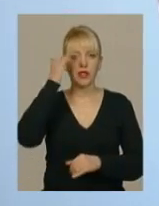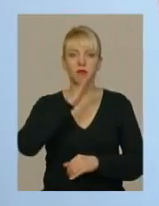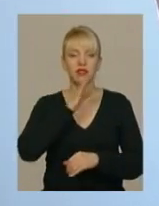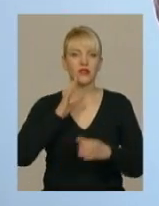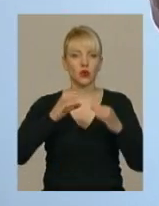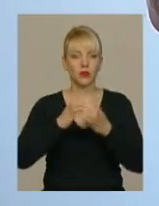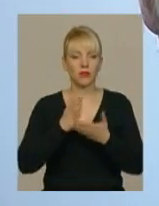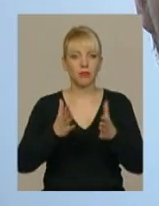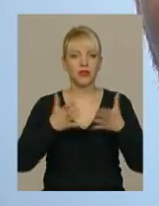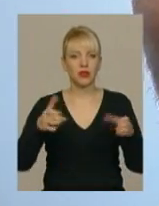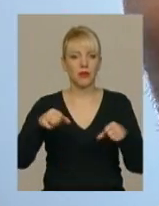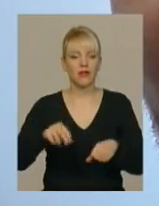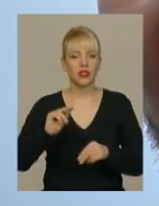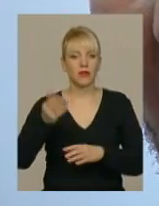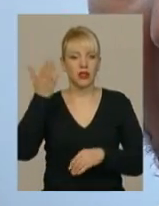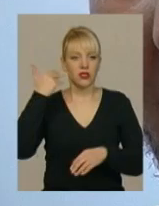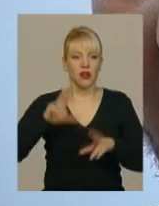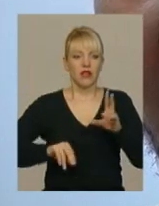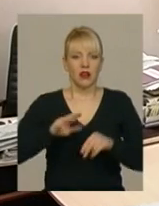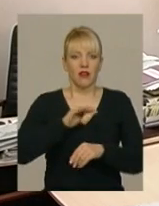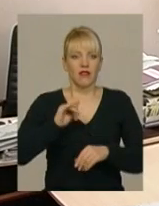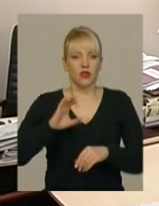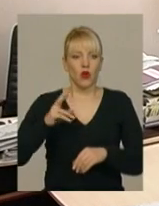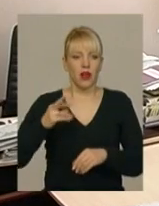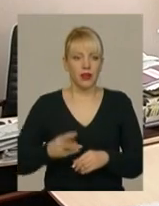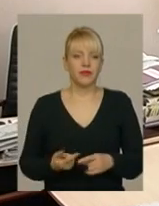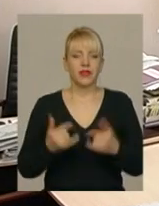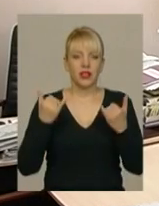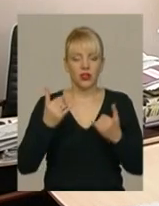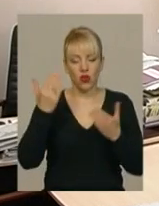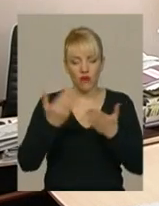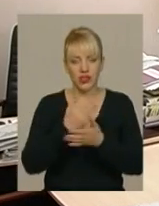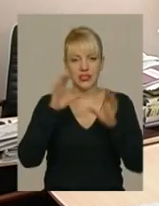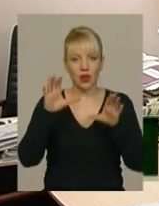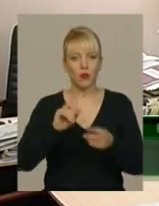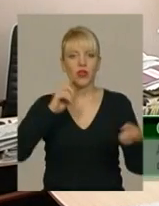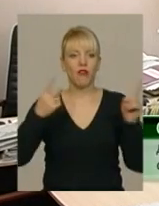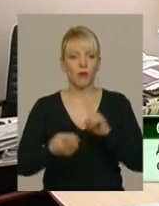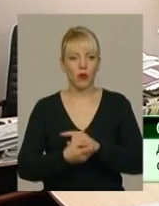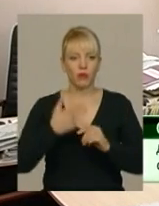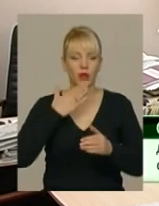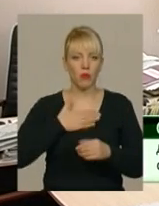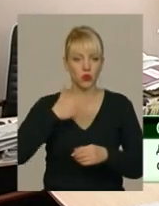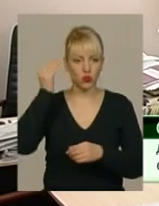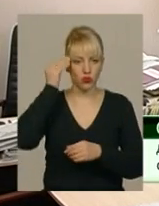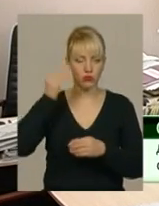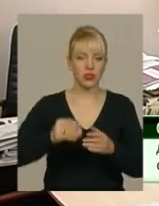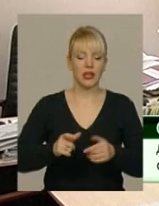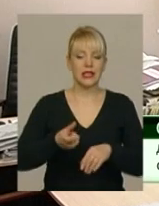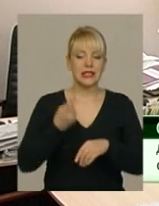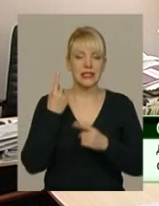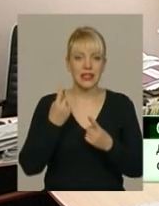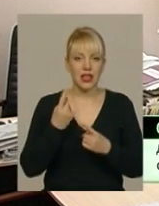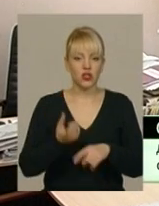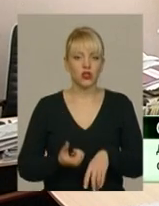комітет має більше прав, аніж раніше, вважає Олег Фасоля. Новий закон, навпаки, на мою думку, значно розширює